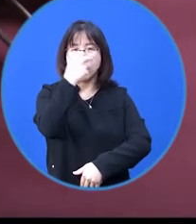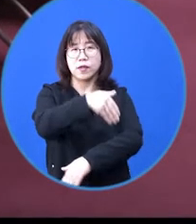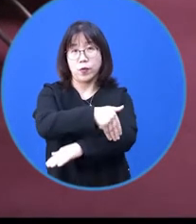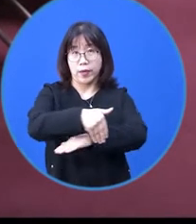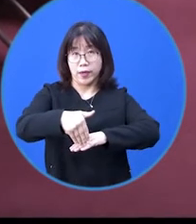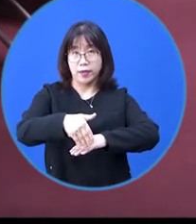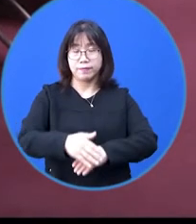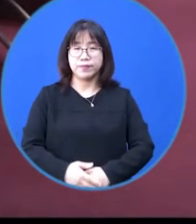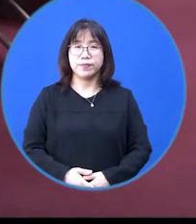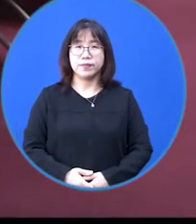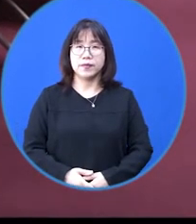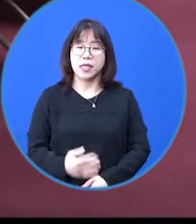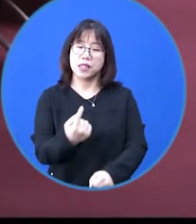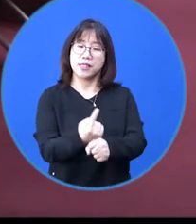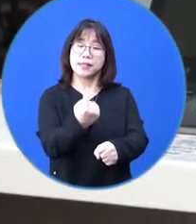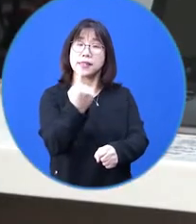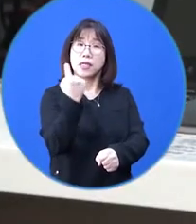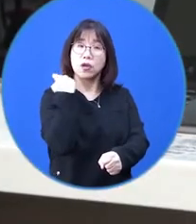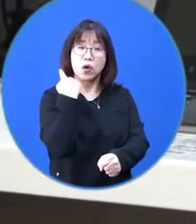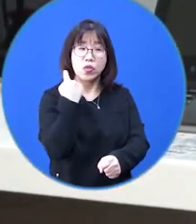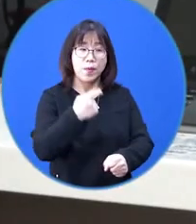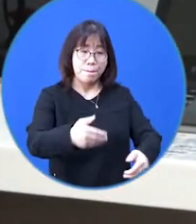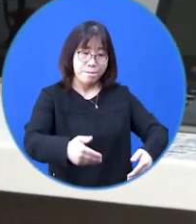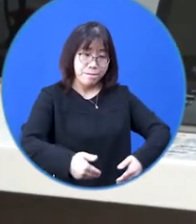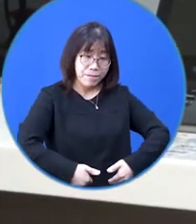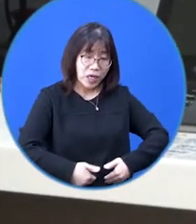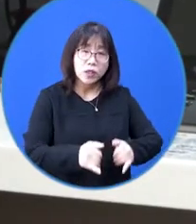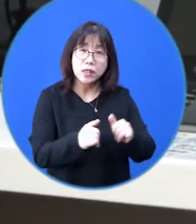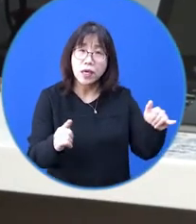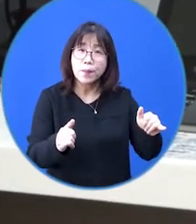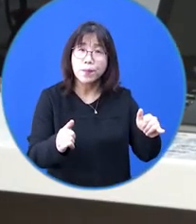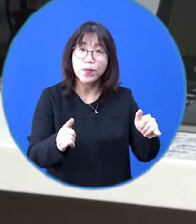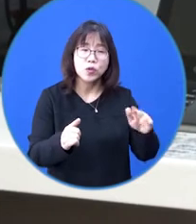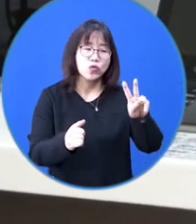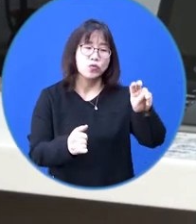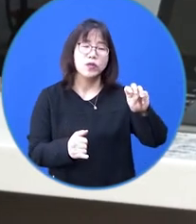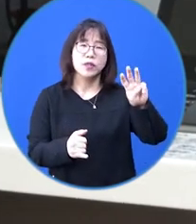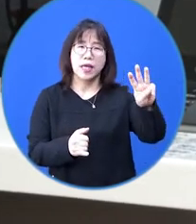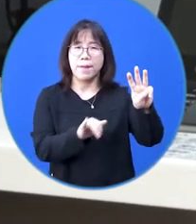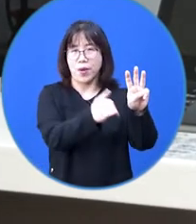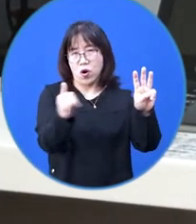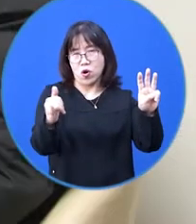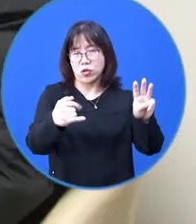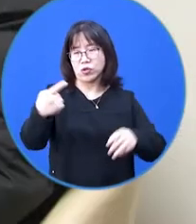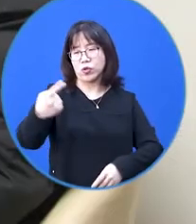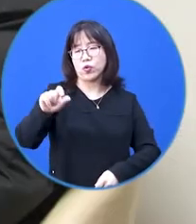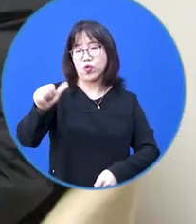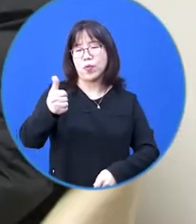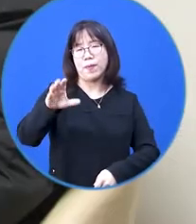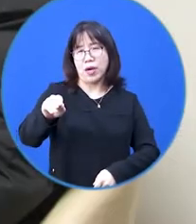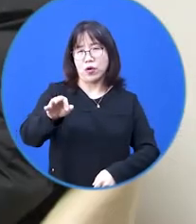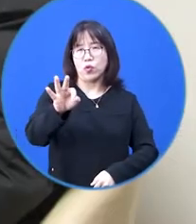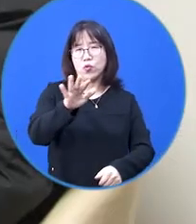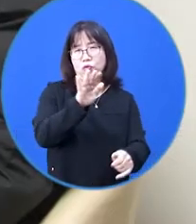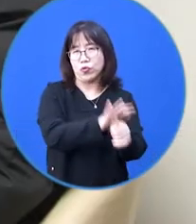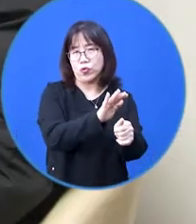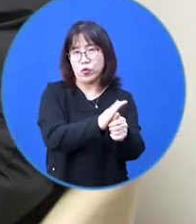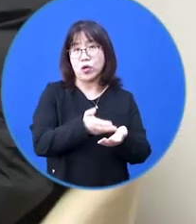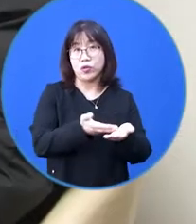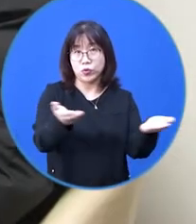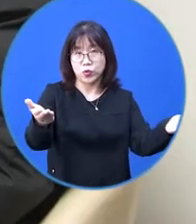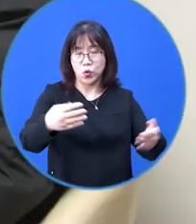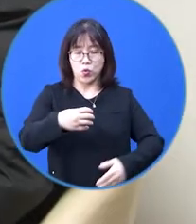계획입니다. 한편 강서구는 지난해 도움이 필요한 청소년 23명에게 생활지원비 1,500만